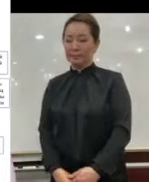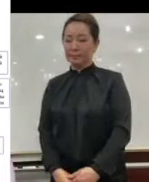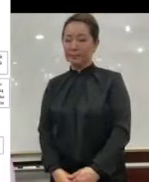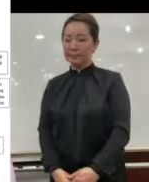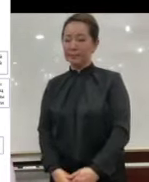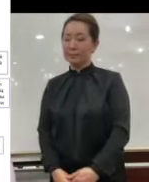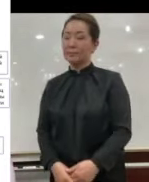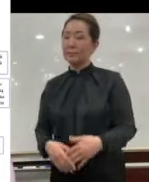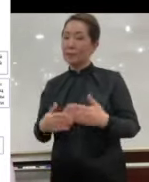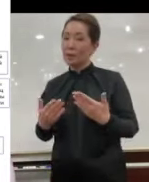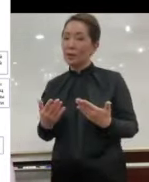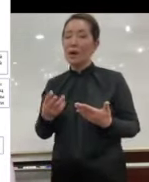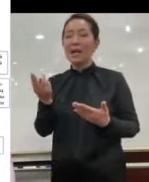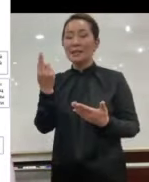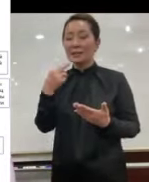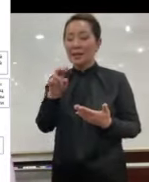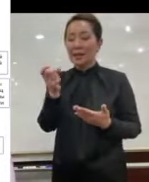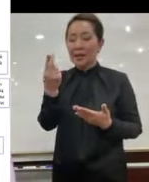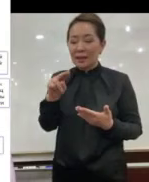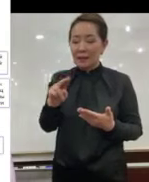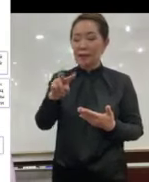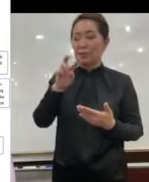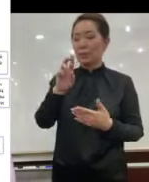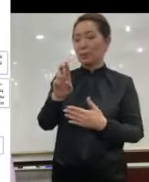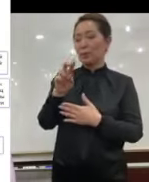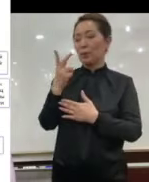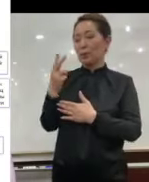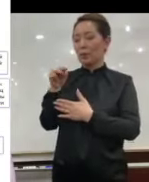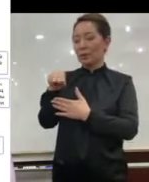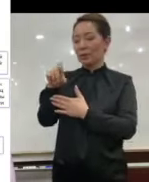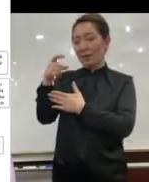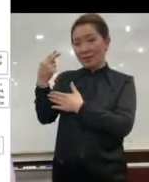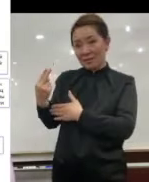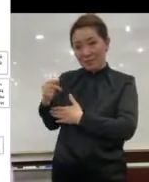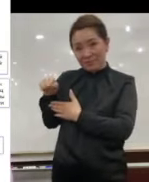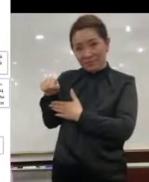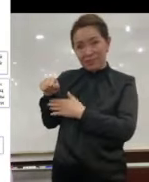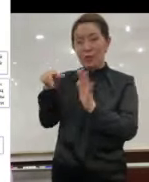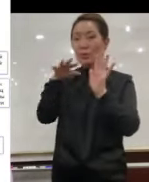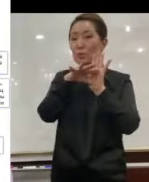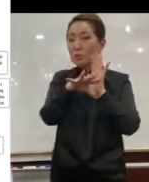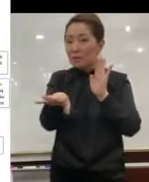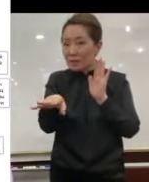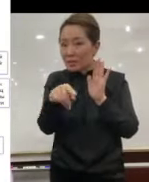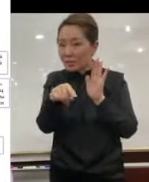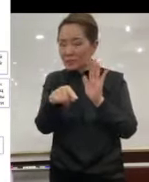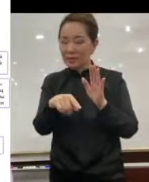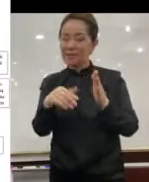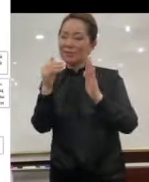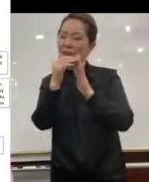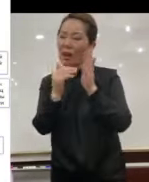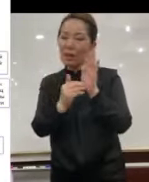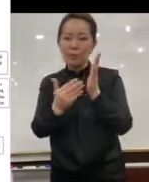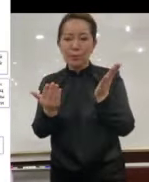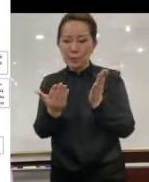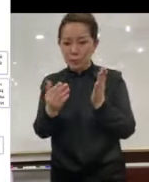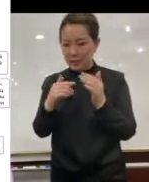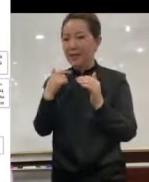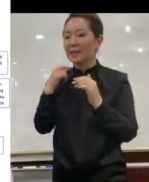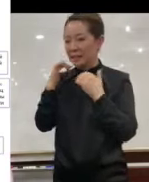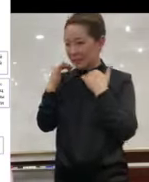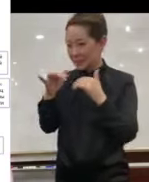За дэд бүтцийн хүртээмж гэдэг ярихын тулд одоо та бүхэн бас тайлбарж хэлэх бах хэлэх нь хэрэгтэй